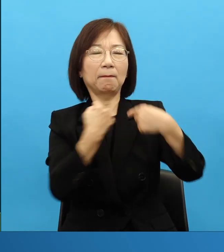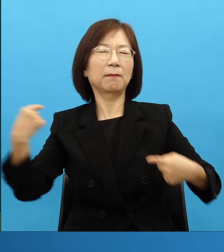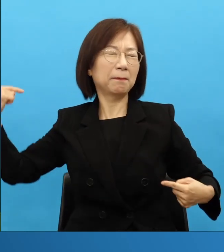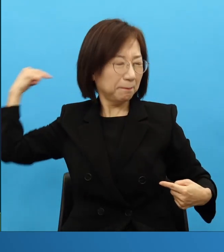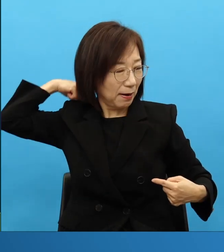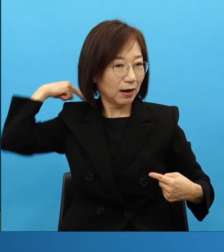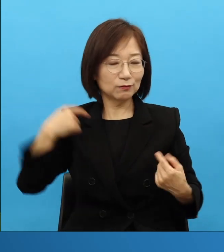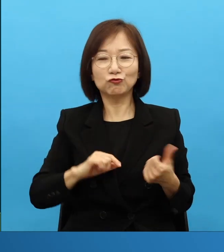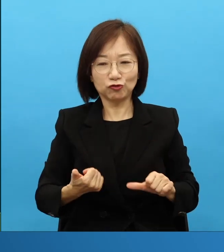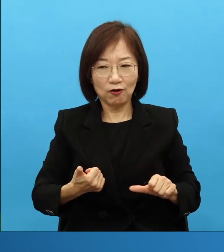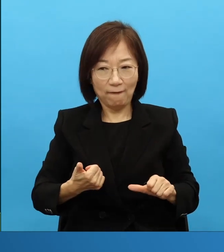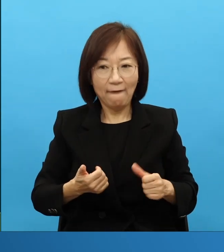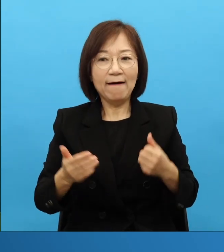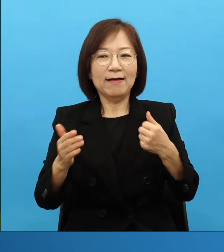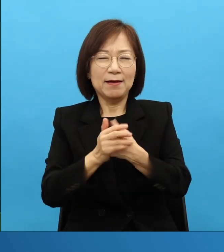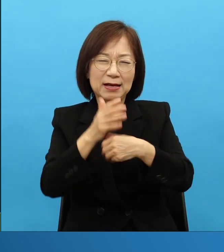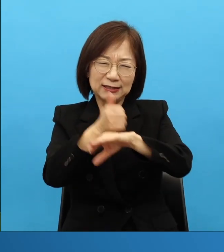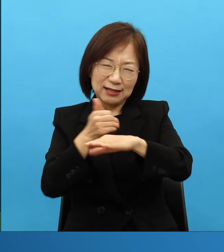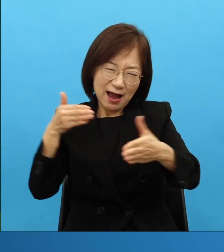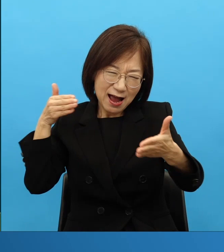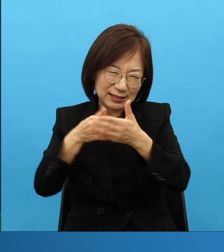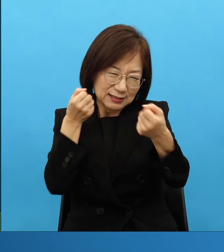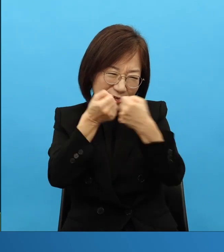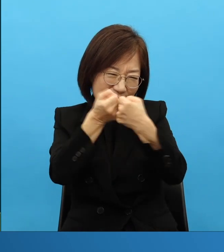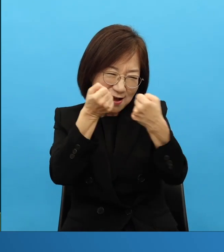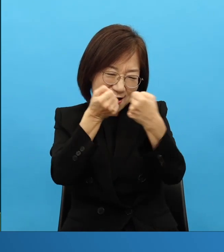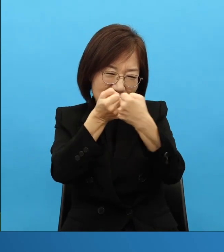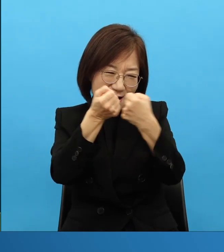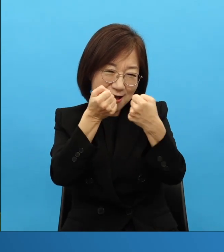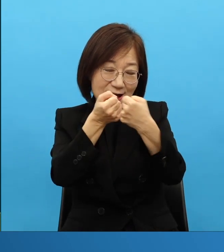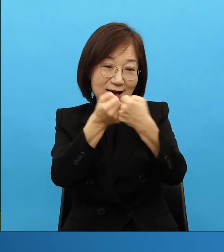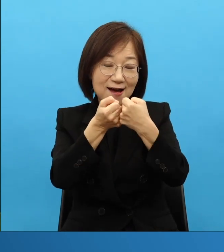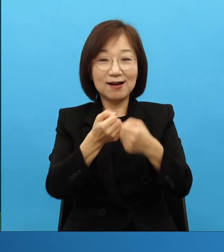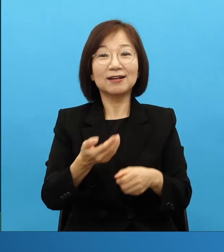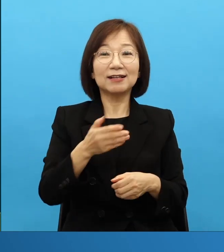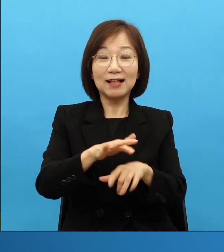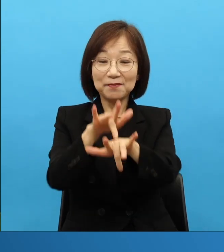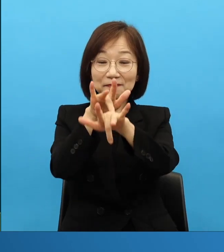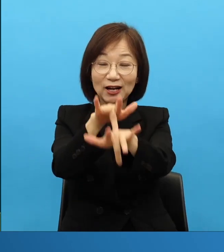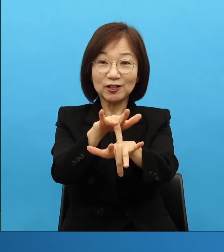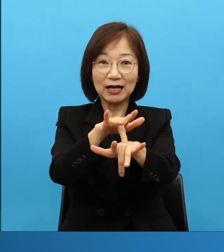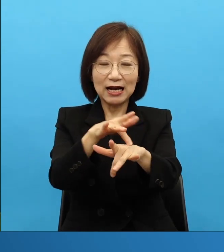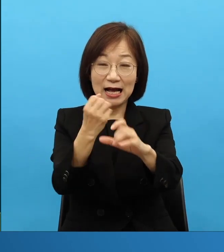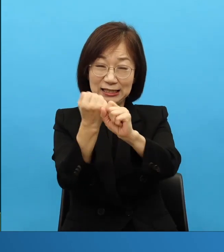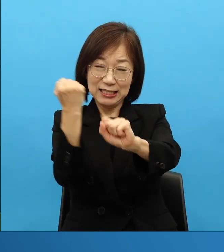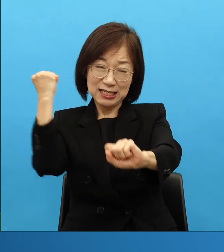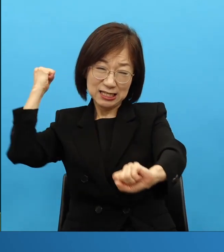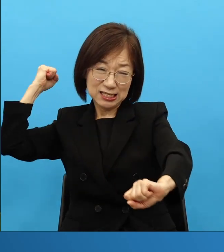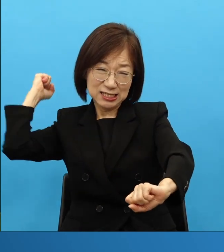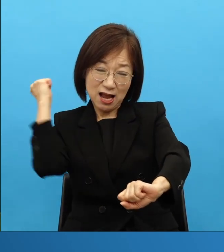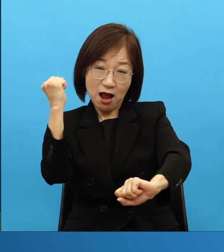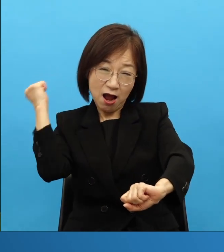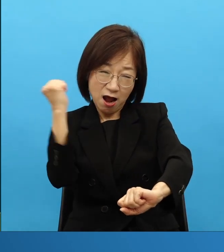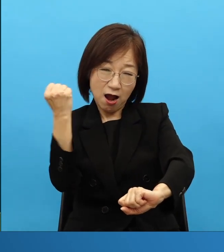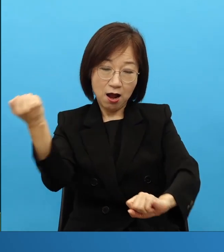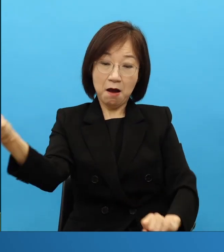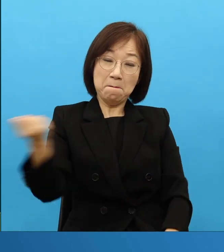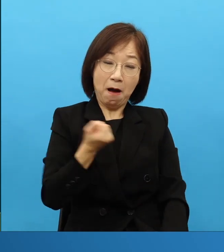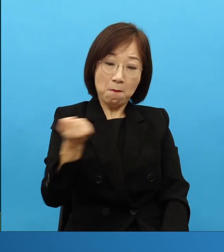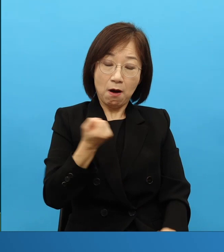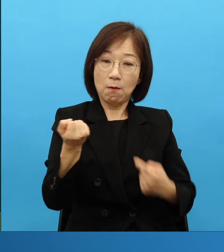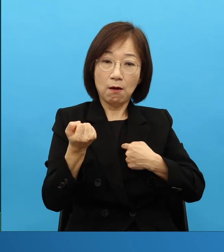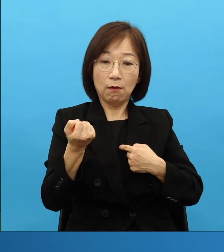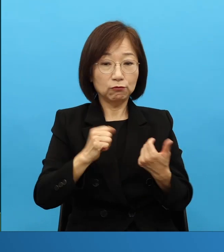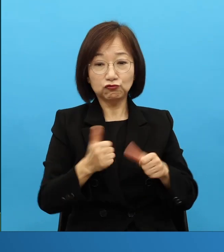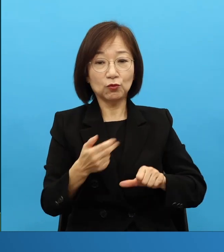end. 근데 이 마귀가 말이요. 그 무서운 창을 가지고 기독교를 아무리 찔러도 안 죽는 거예요. But no matter